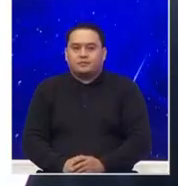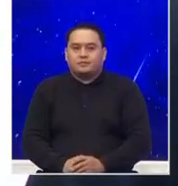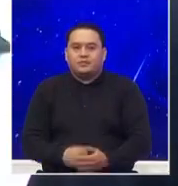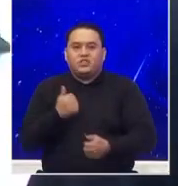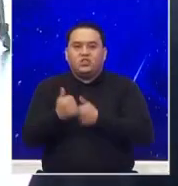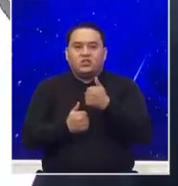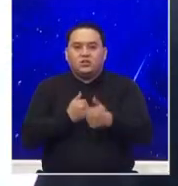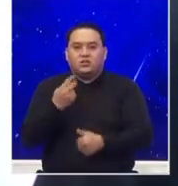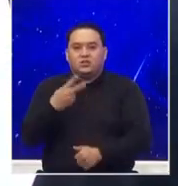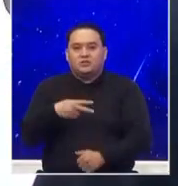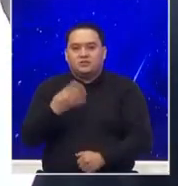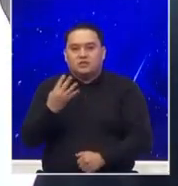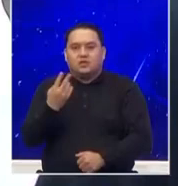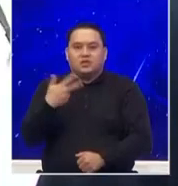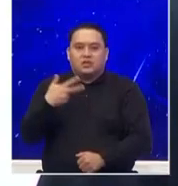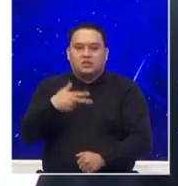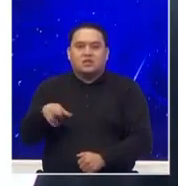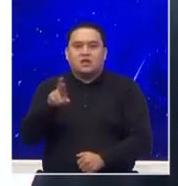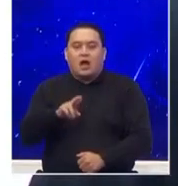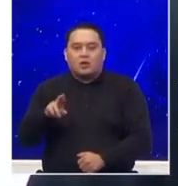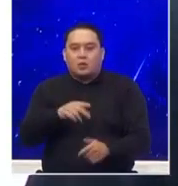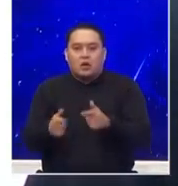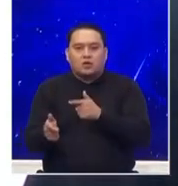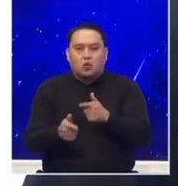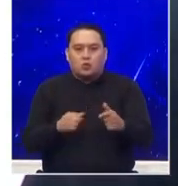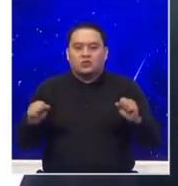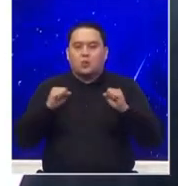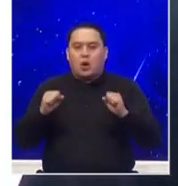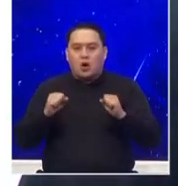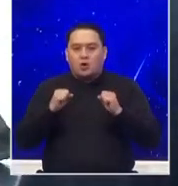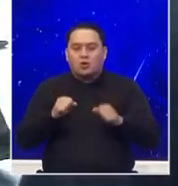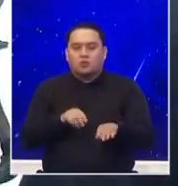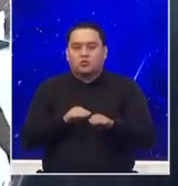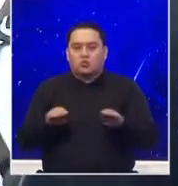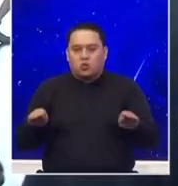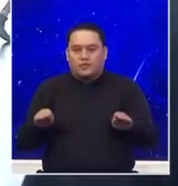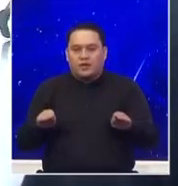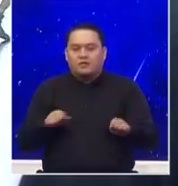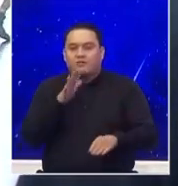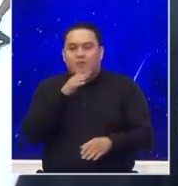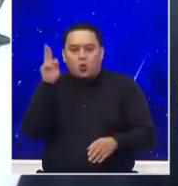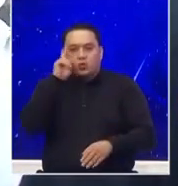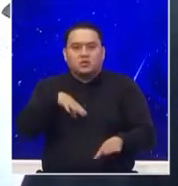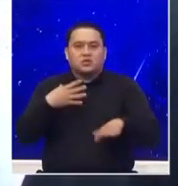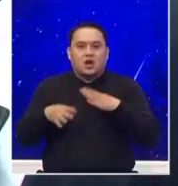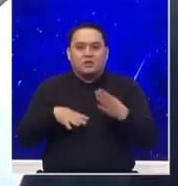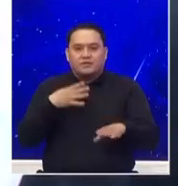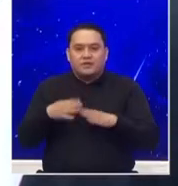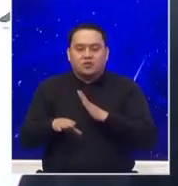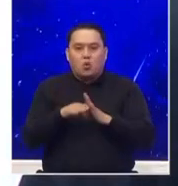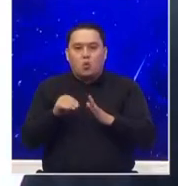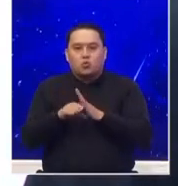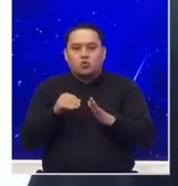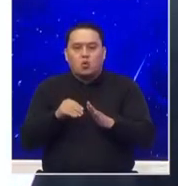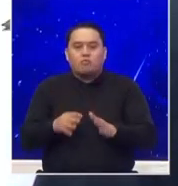Чемпионат пройдет с 24 по 30 января. Подготовка у всех спортсменов на должном уровне. Во время учебно-тренировочного сбора